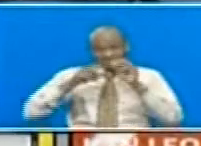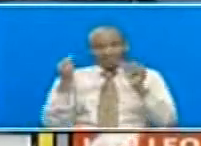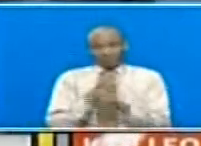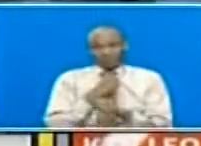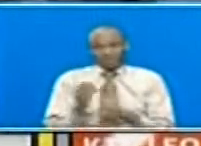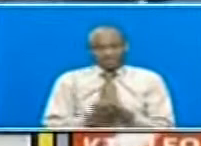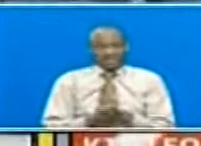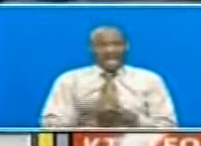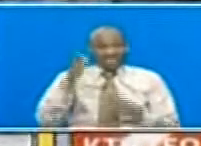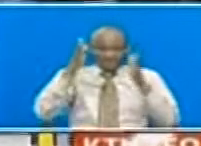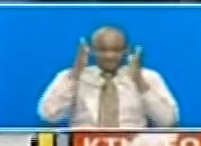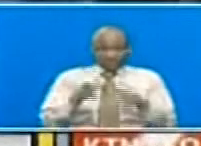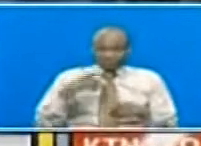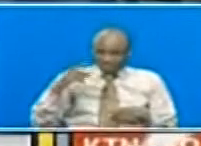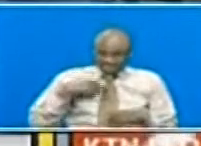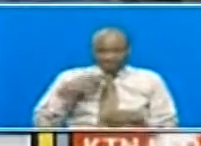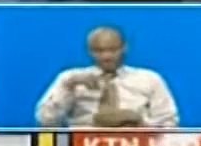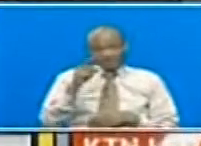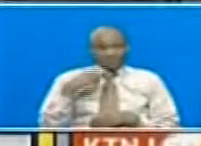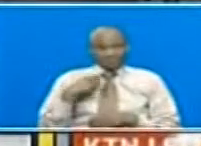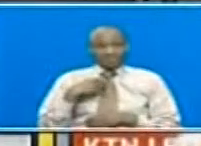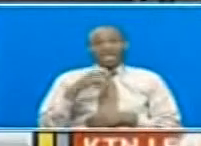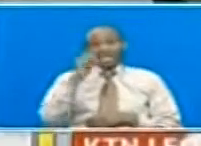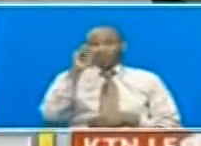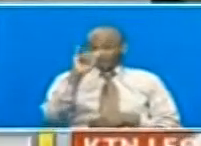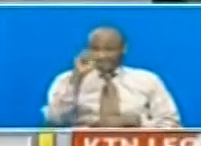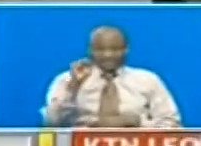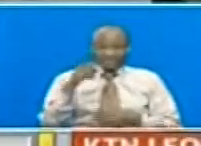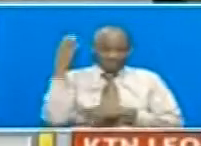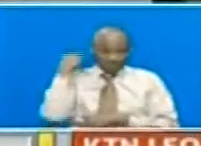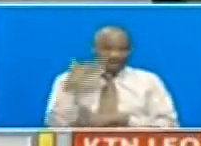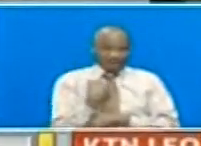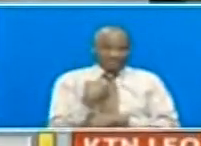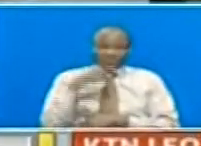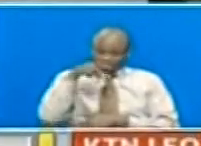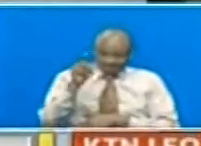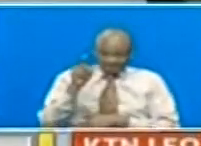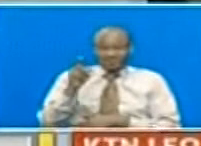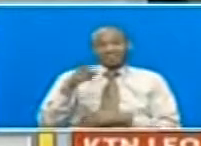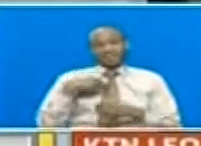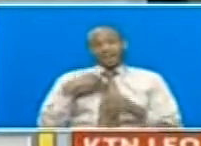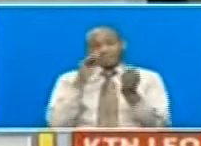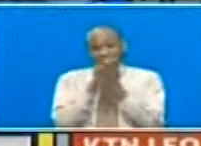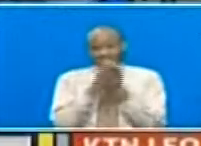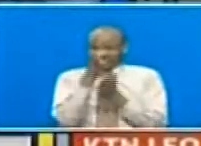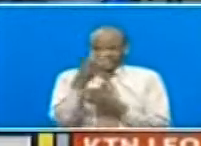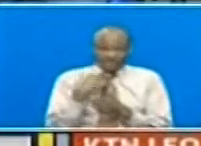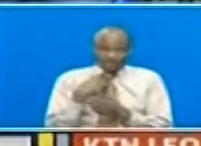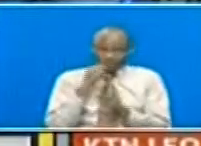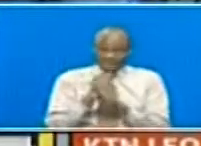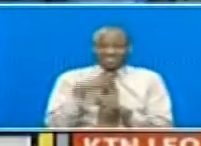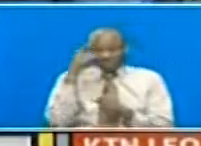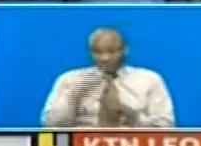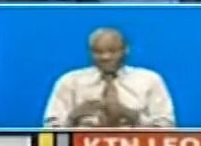Moroa aliyepitia mafunzo ya huduma kwa vijana NYS na kisha kuwa mwana uchumi wa benki anasema